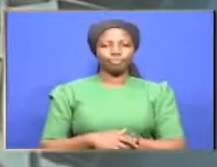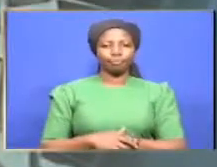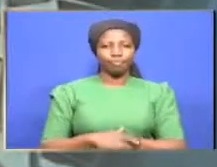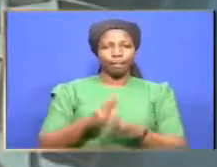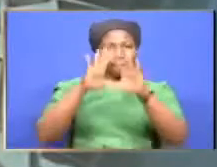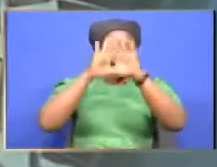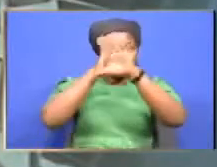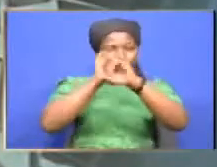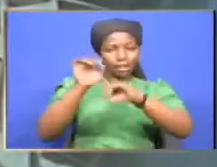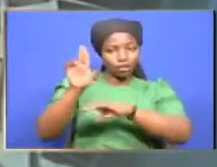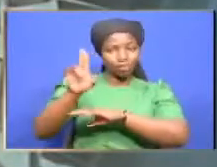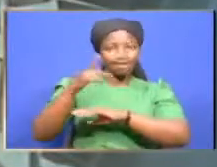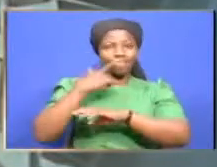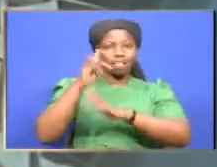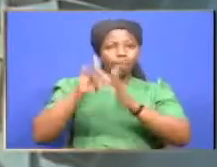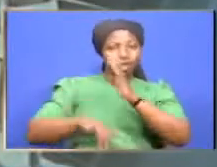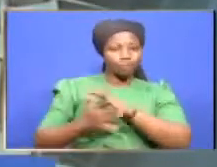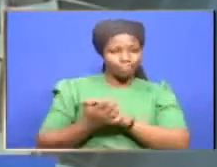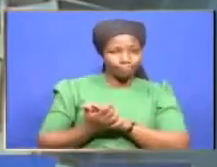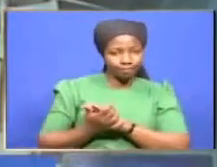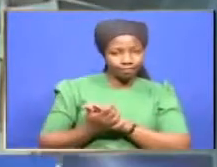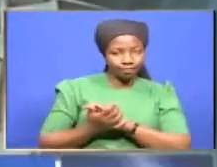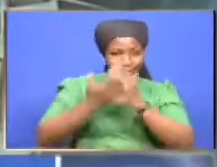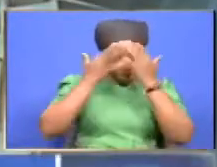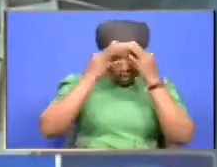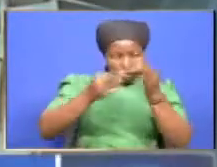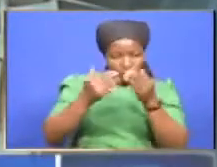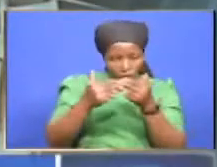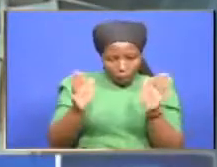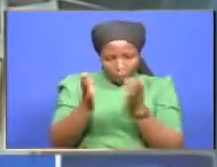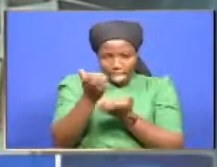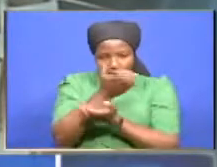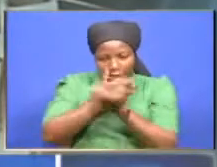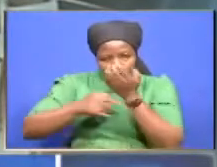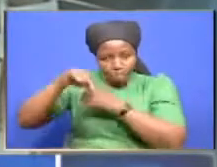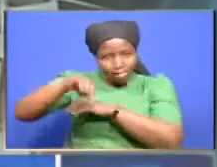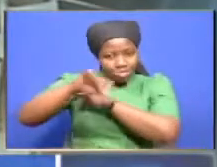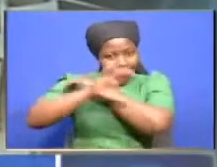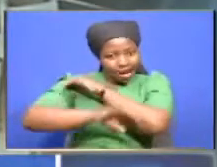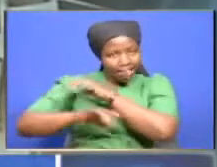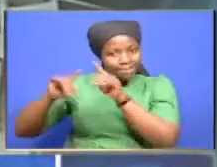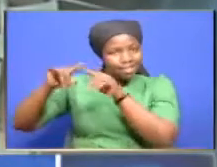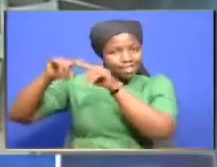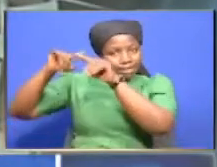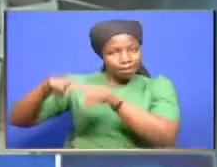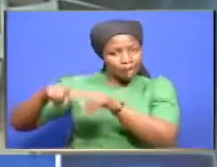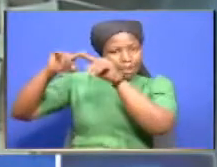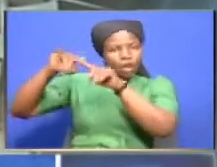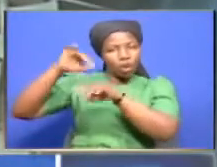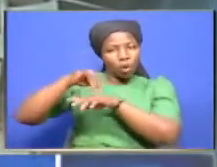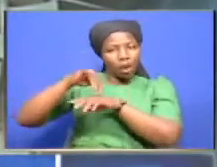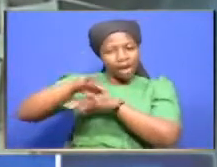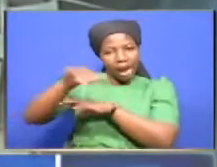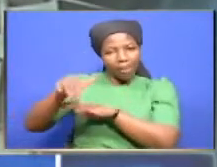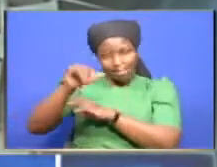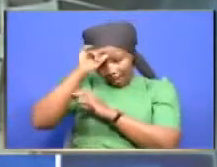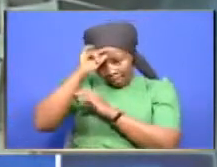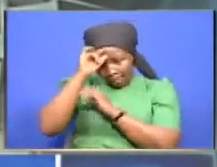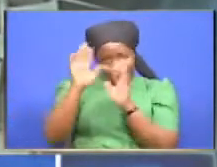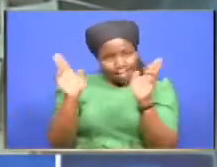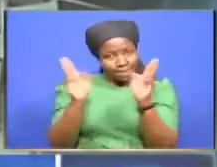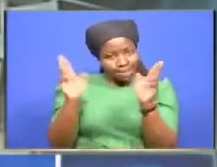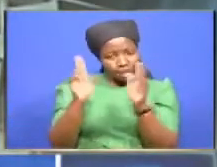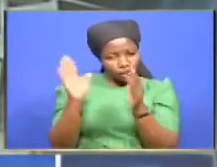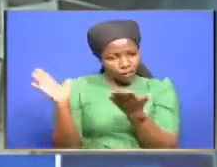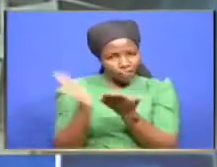Rais Uhuru Kenyatta amesema uamuzi wa kufungua tena uchumi wa nchi hii utategemea kiwango cha maandalizi ya serikali za kaunti kukabiliana na ugonjwa